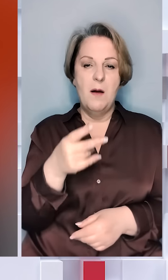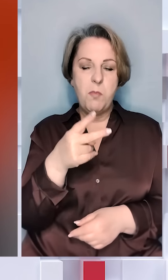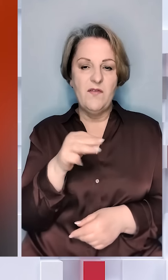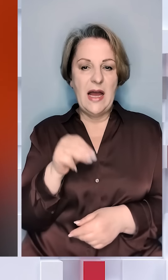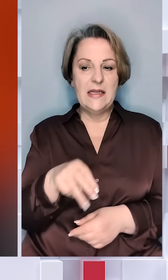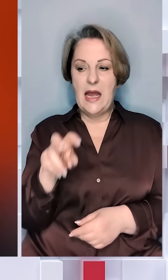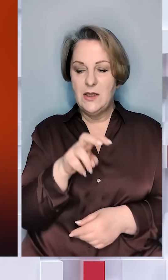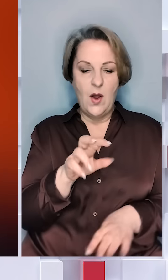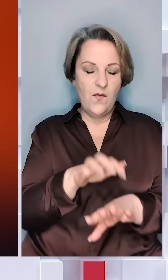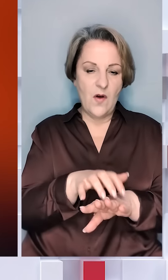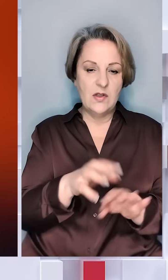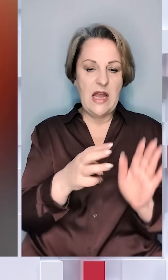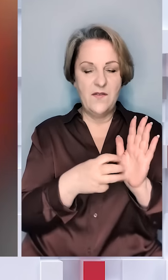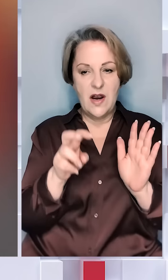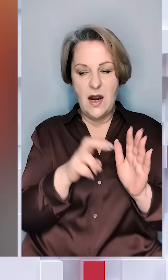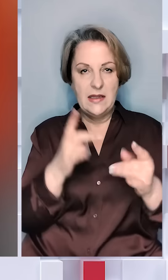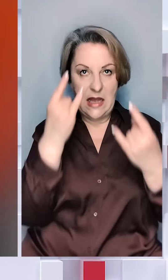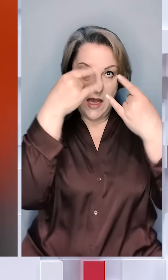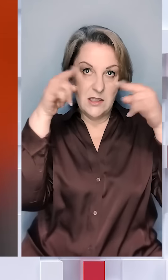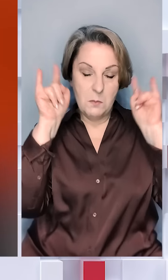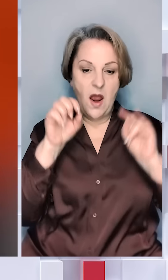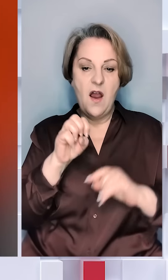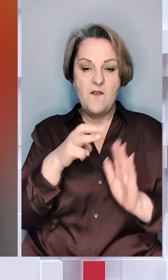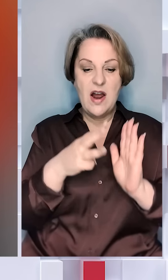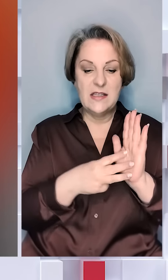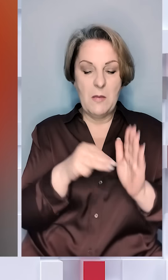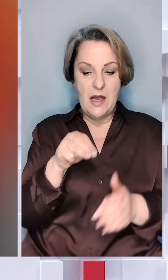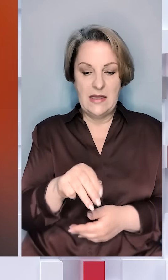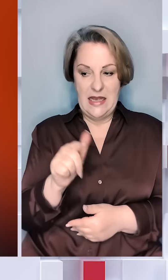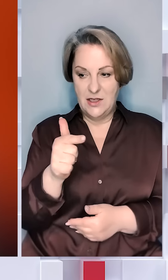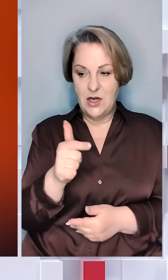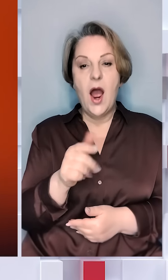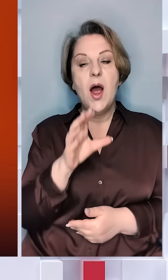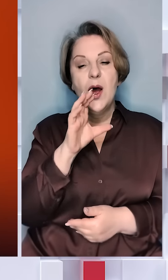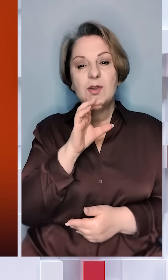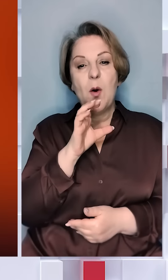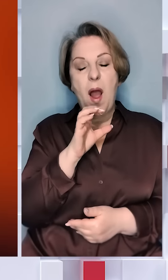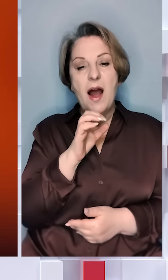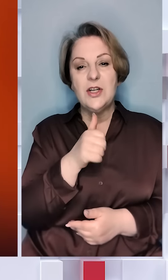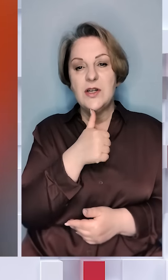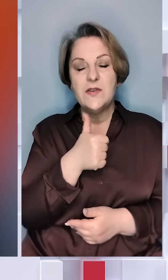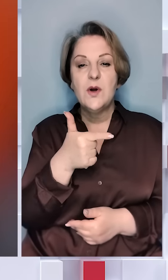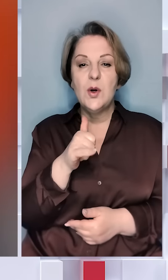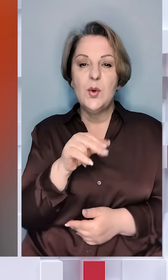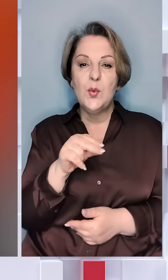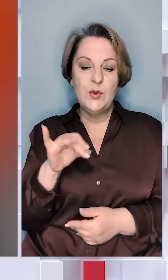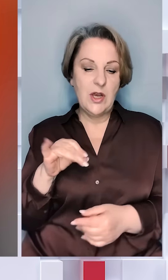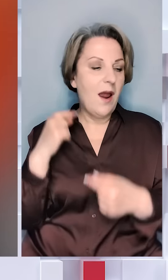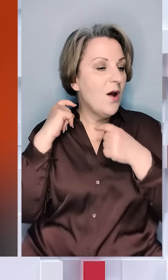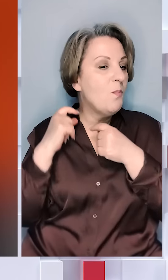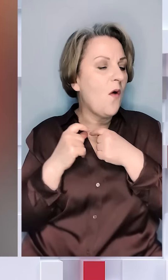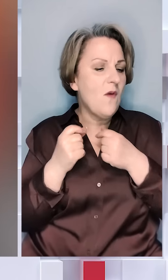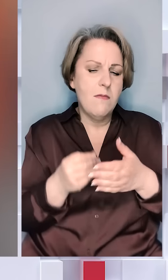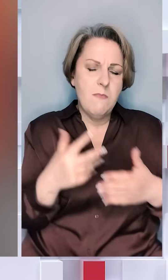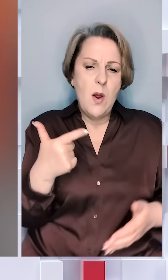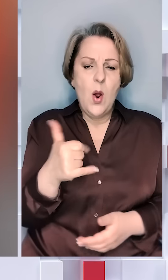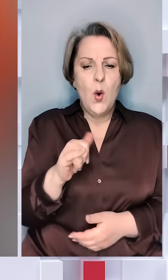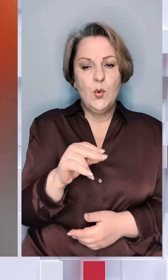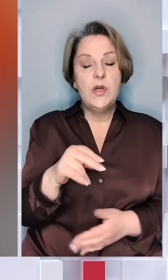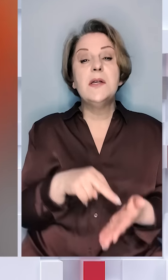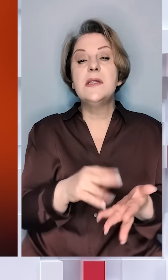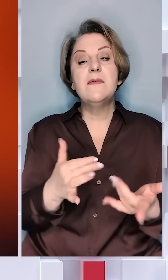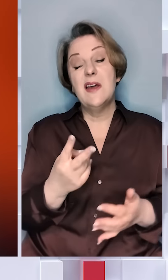1500 доларів, взуття за 800, капелюх 18 тисяч гривень. Собачка звати Гуччі. Мені навіть повідочок Гуччі. Скільки коштує